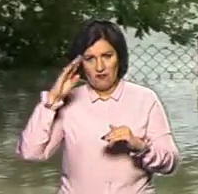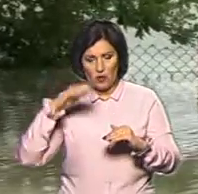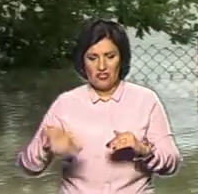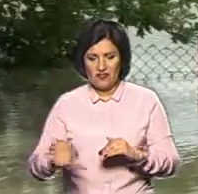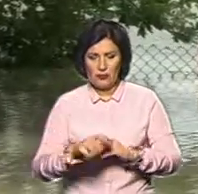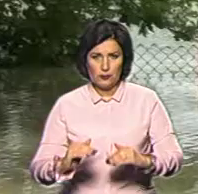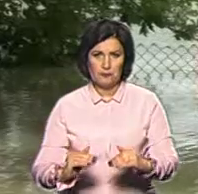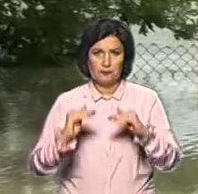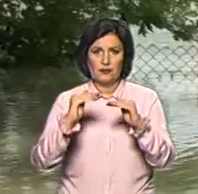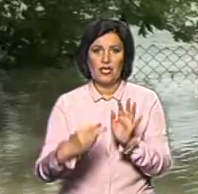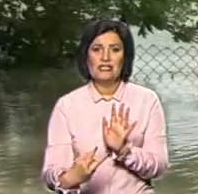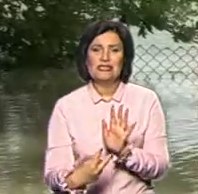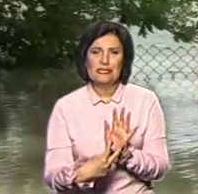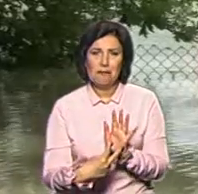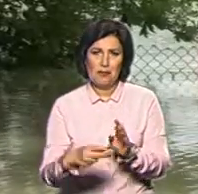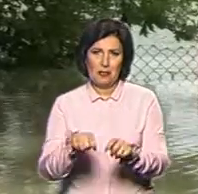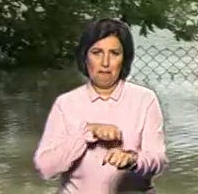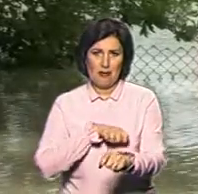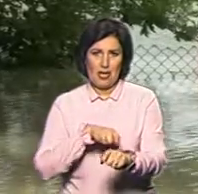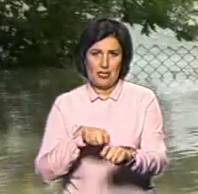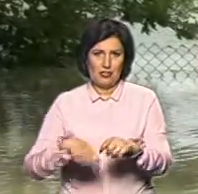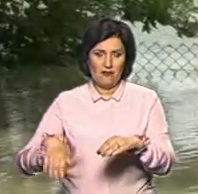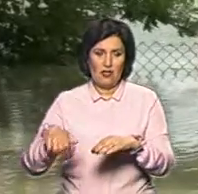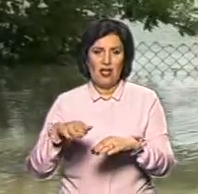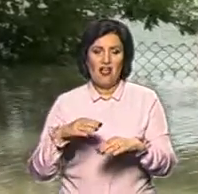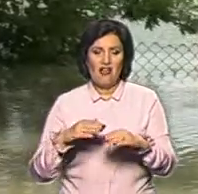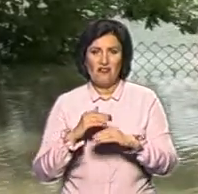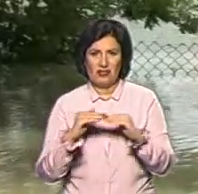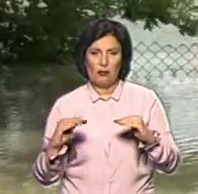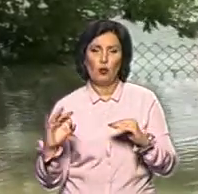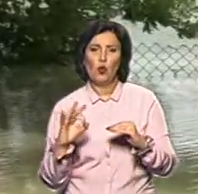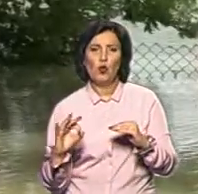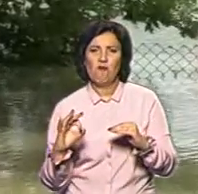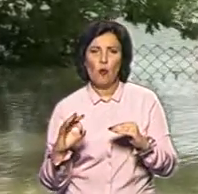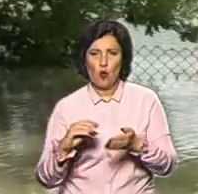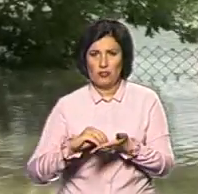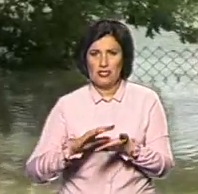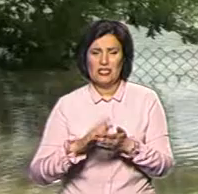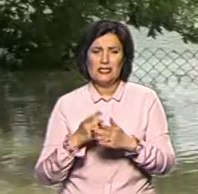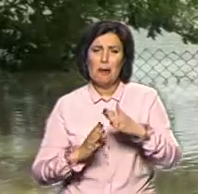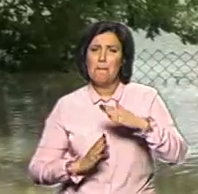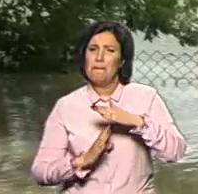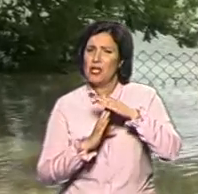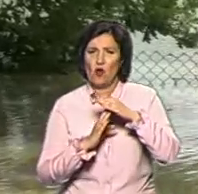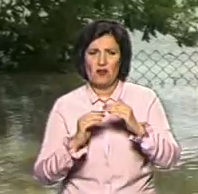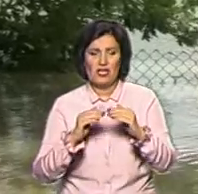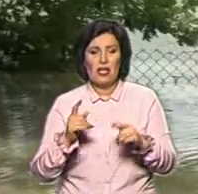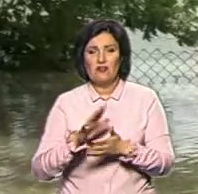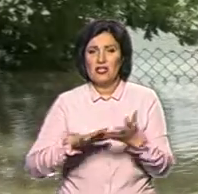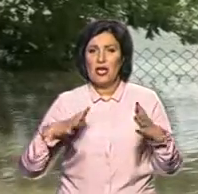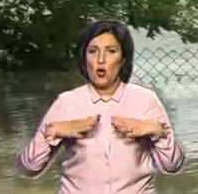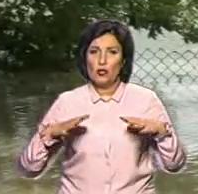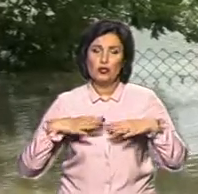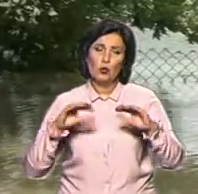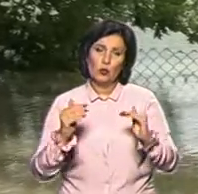підвищився до понад 7 метрів від нульового значення. Це піковий рівень і надалі очікують